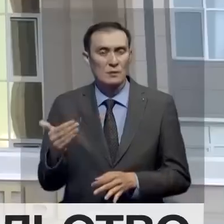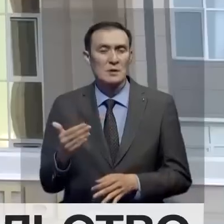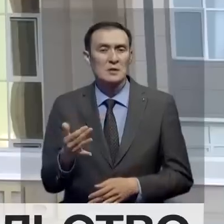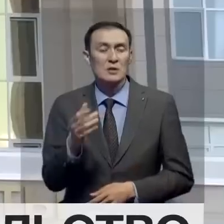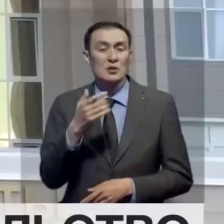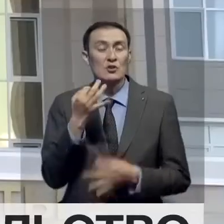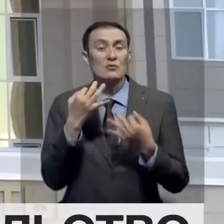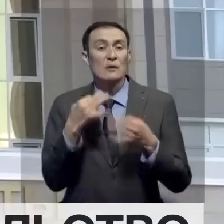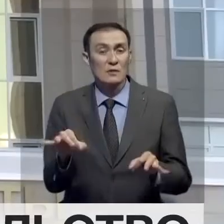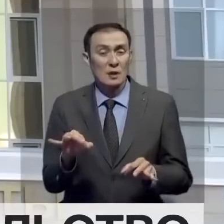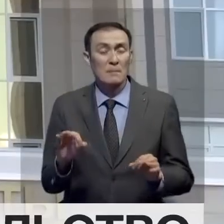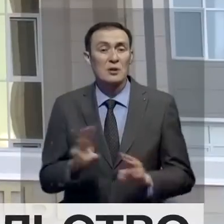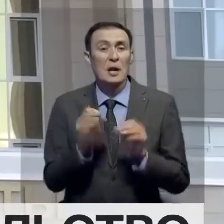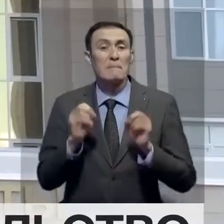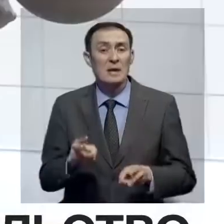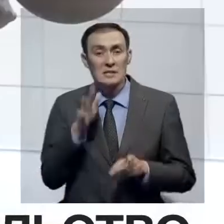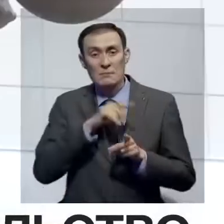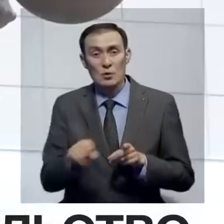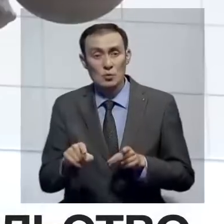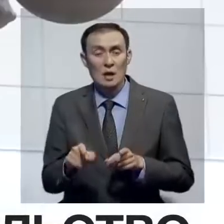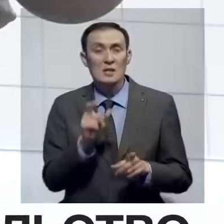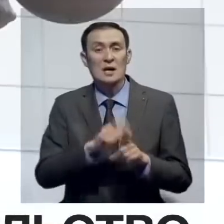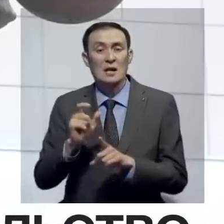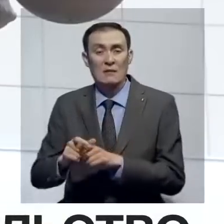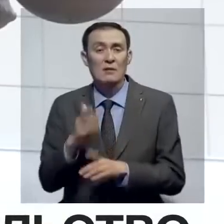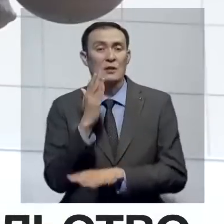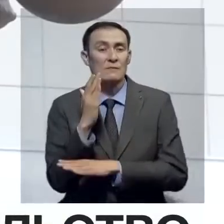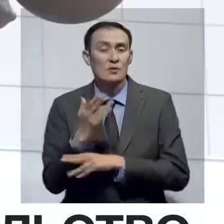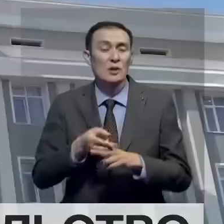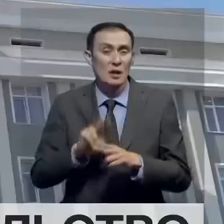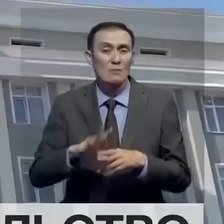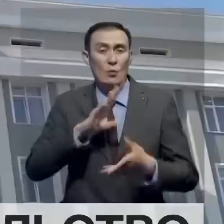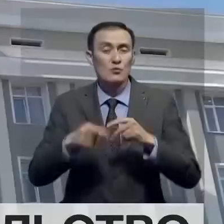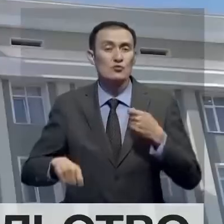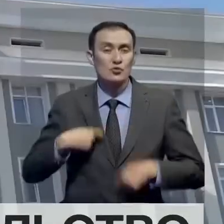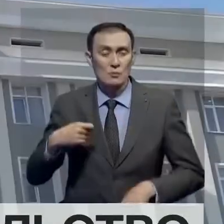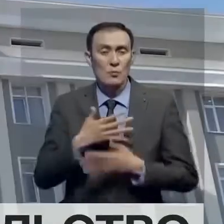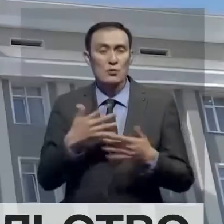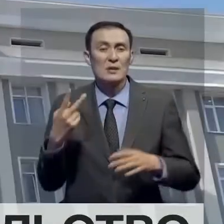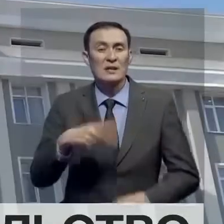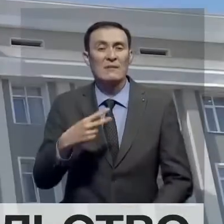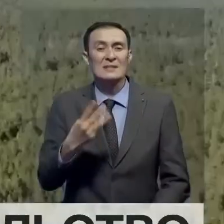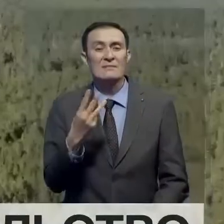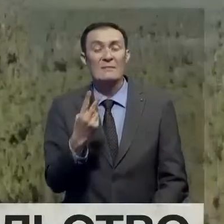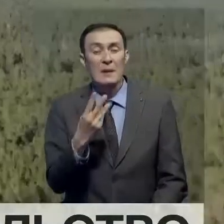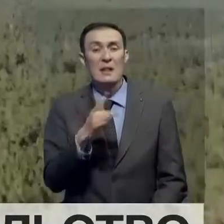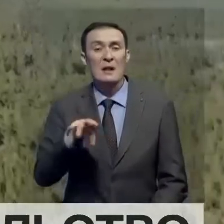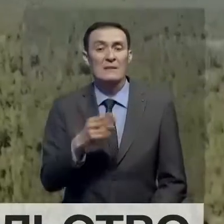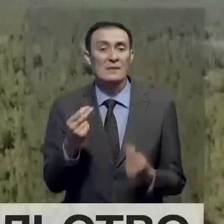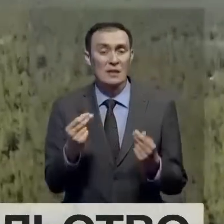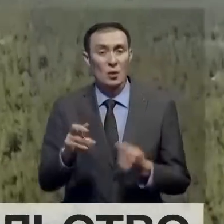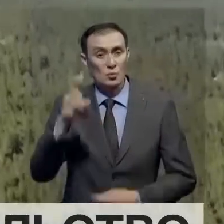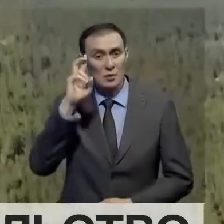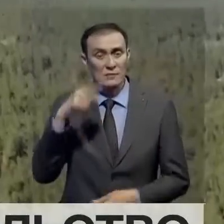позволял частникам в пожароопасный период заготавливать древесину и этим нанес ущерб больше, чем на 22 миллиарда тенге